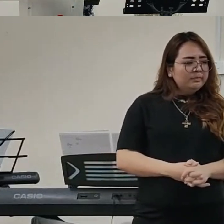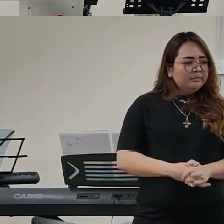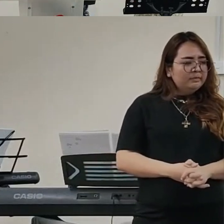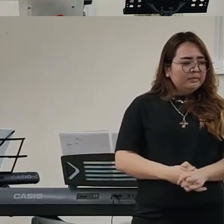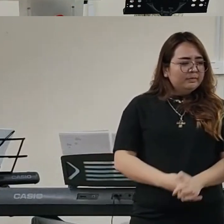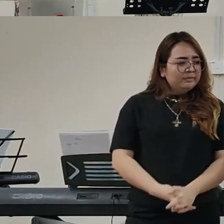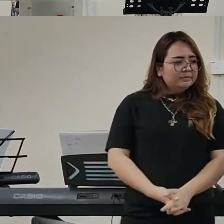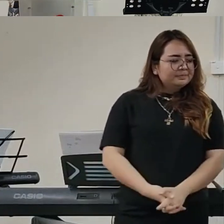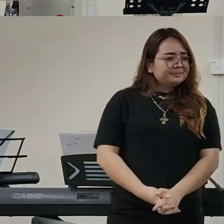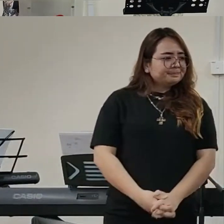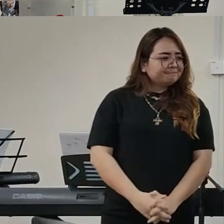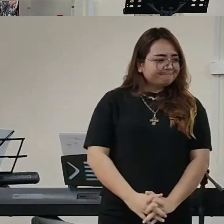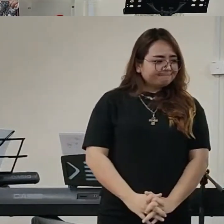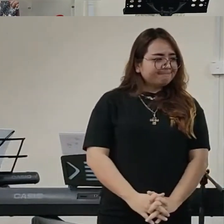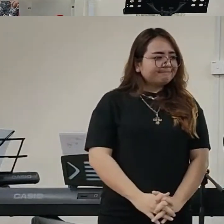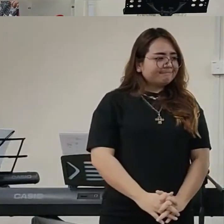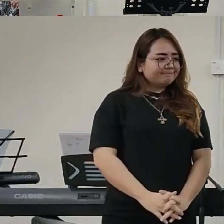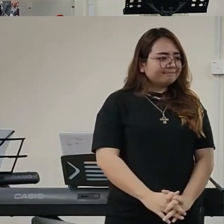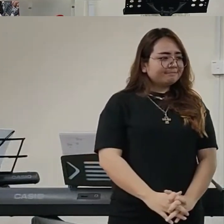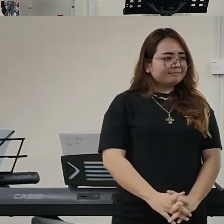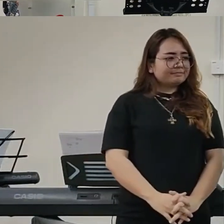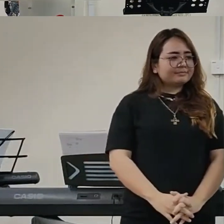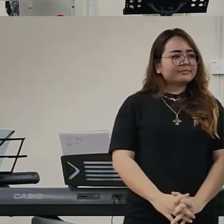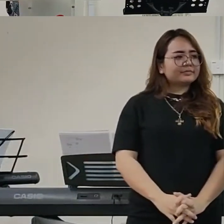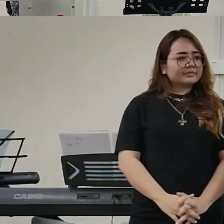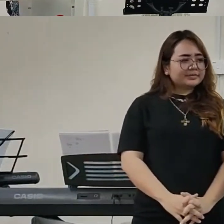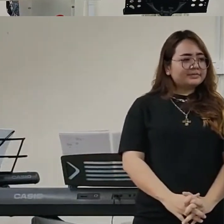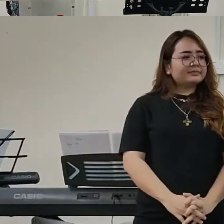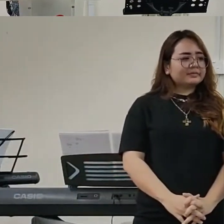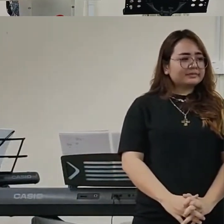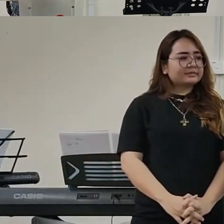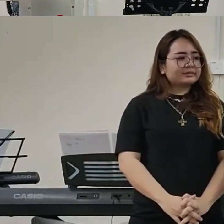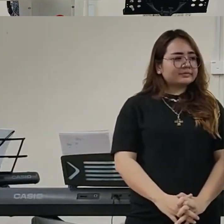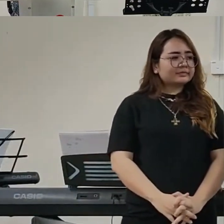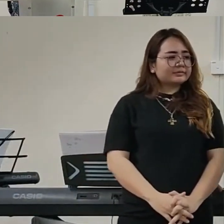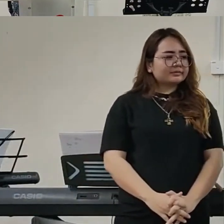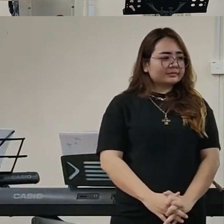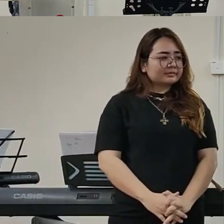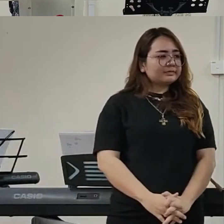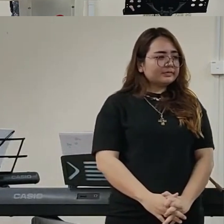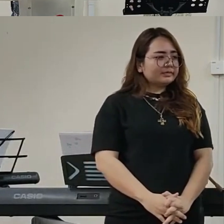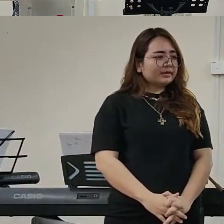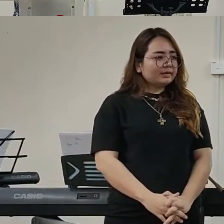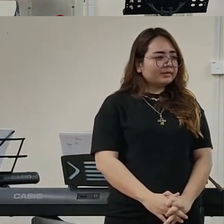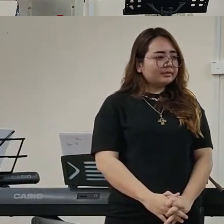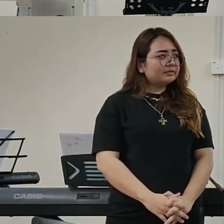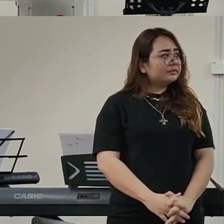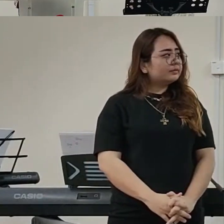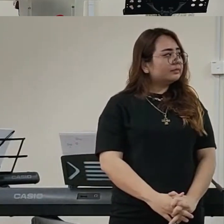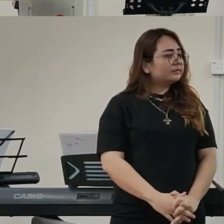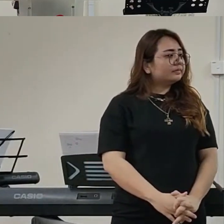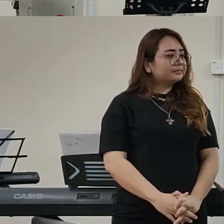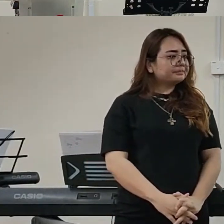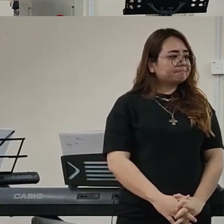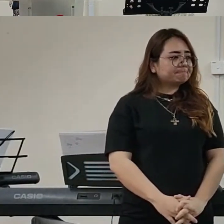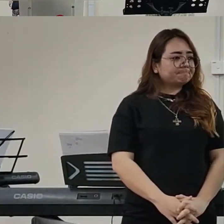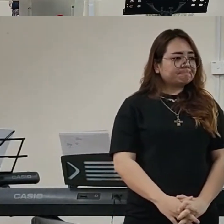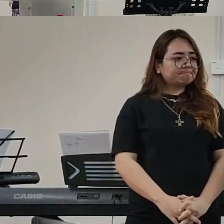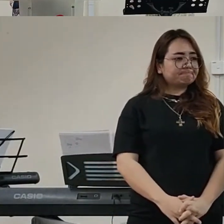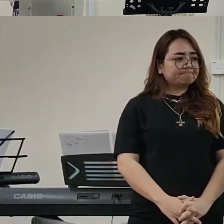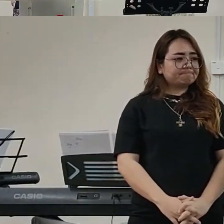书本来比较的话 ，Is that too much information? No? Okay, do you like the fun